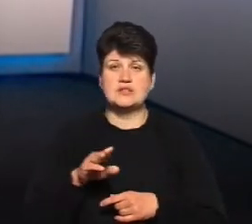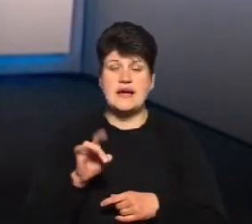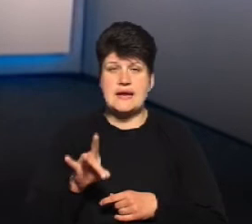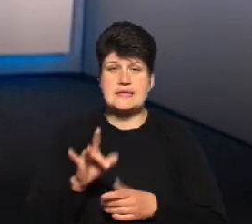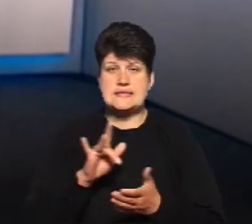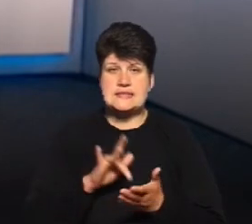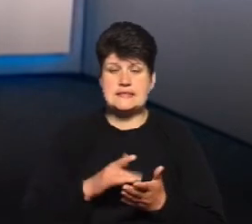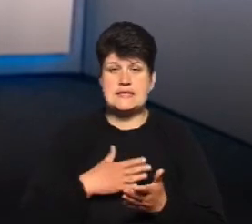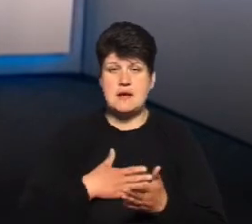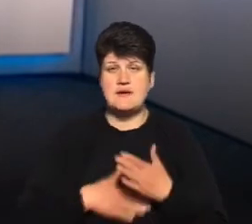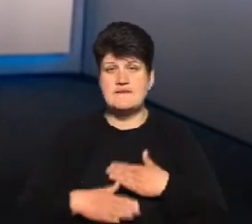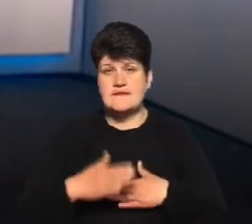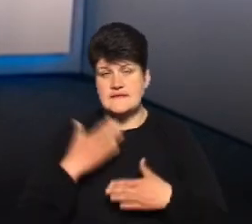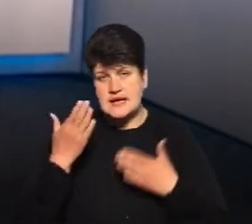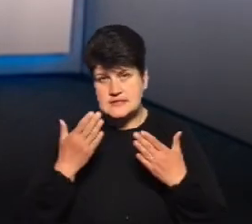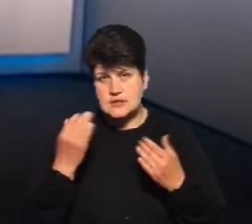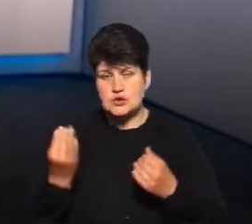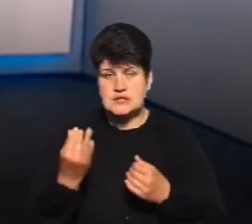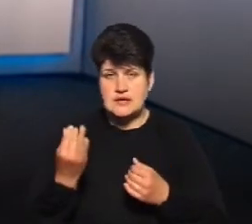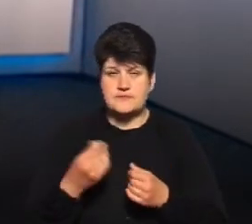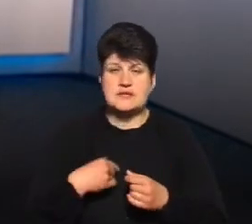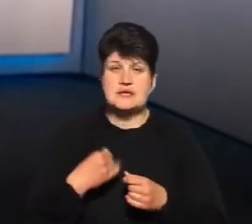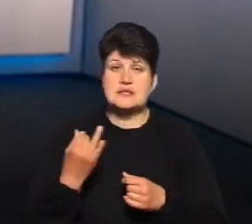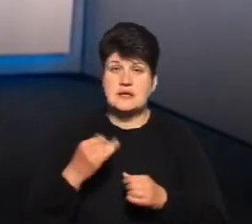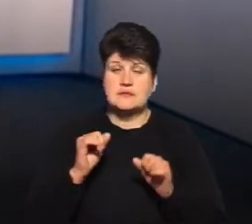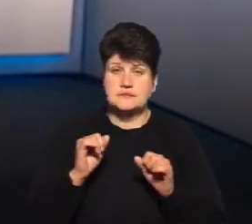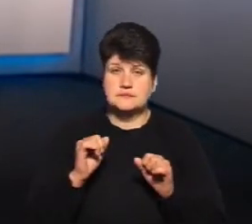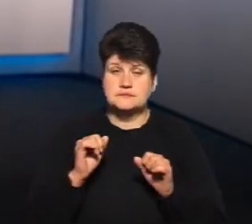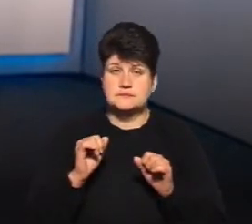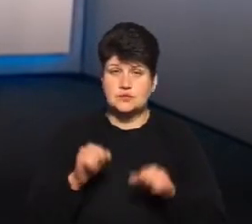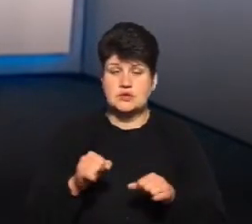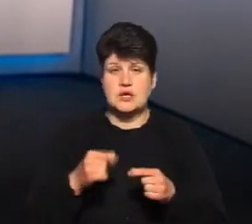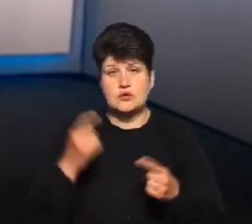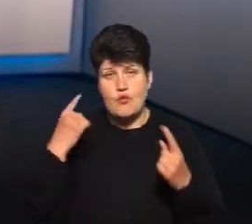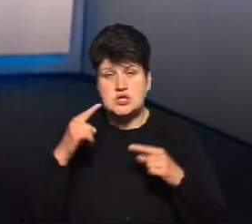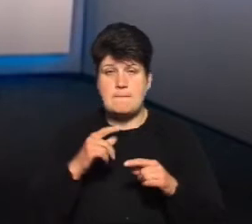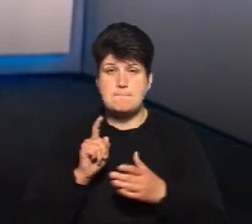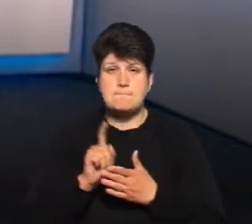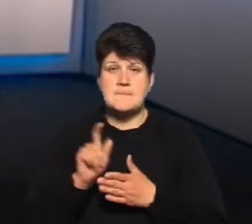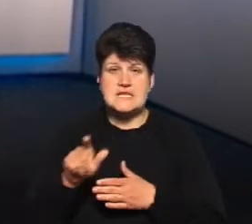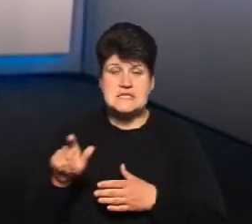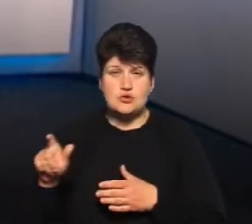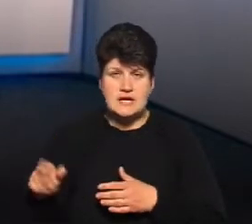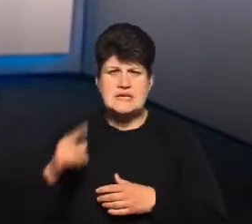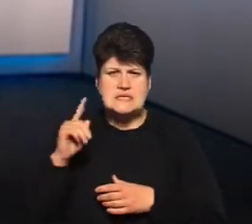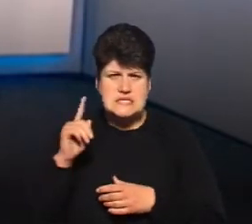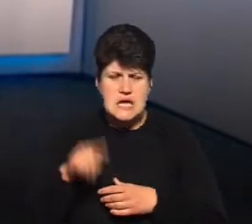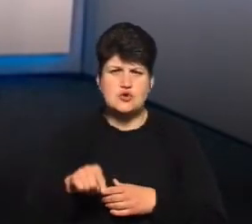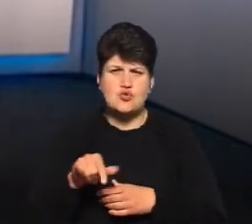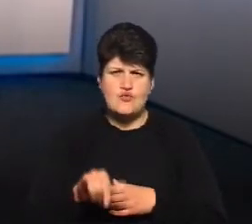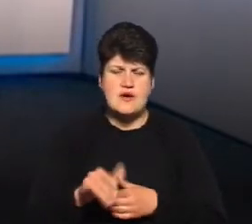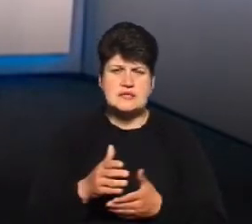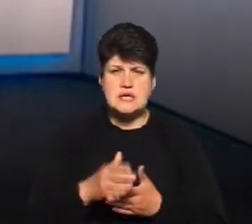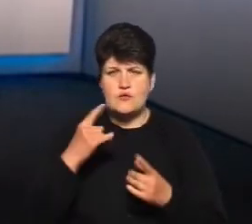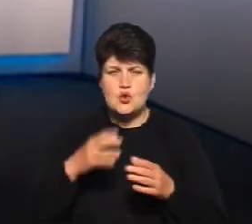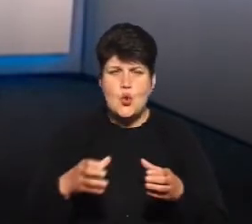весело, цікаво. Зараз ще, до речі, зацікавити, можливо, творчих пенсіонерів, бо знаю, що у вас є багато таких творчих об'єднань, зокрема